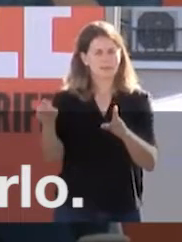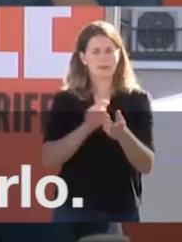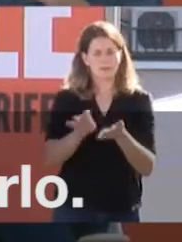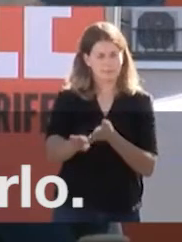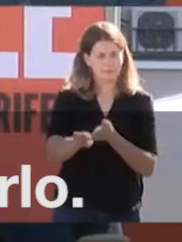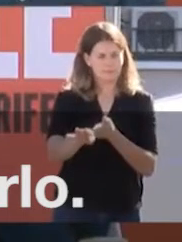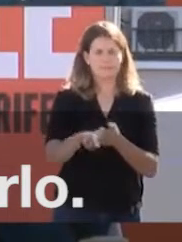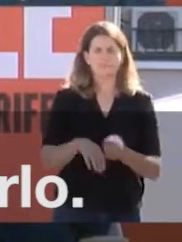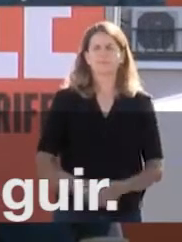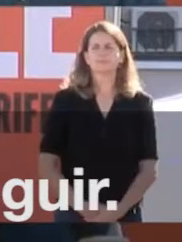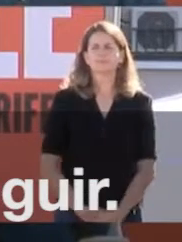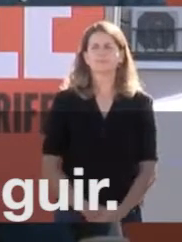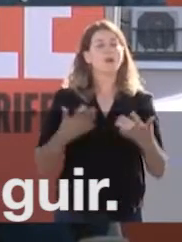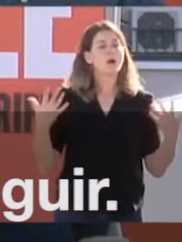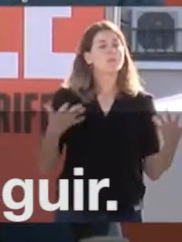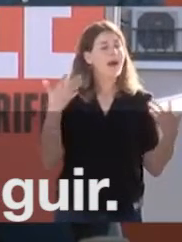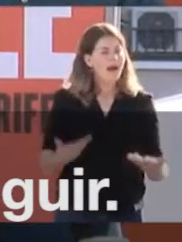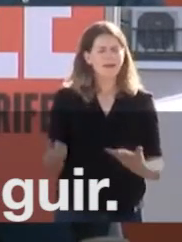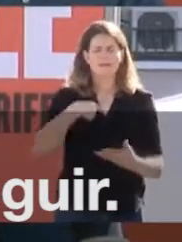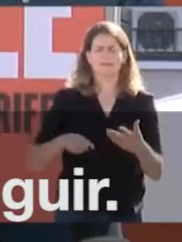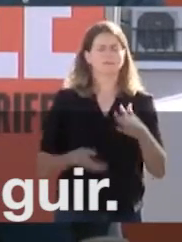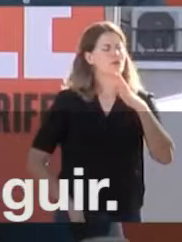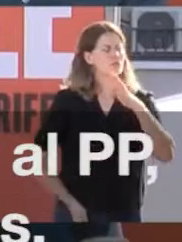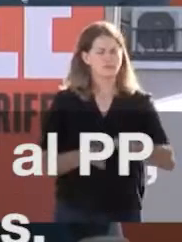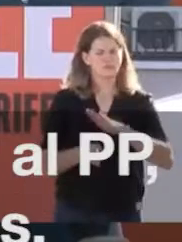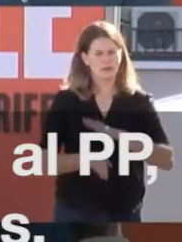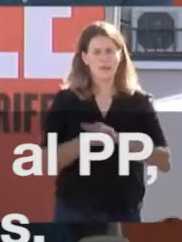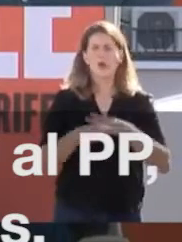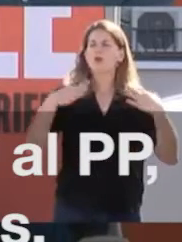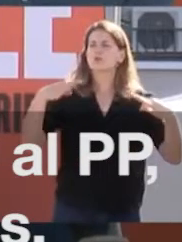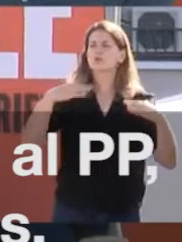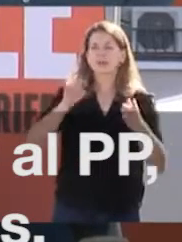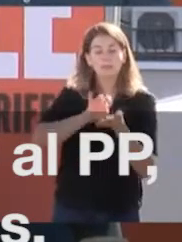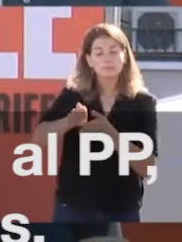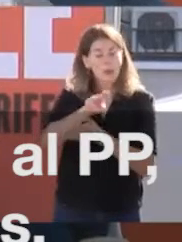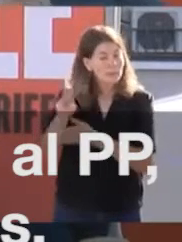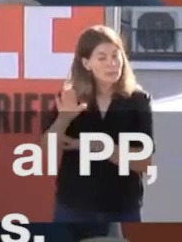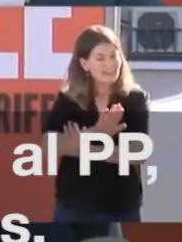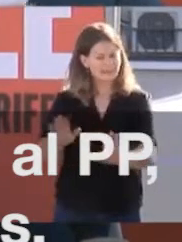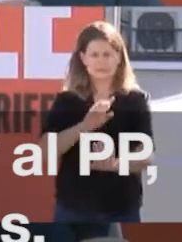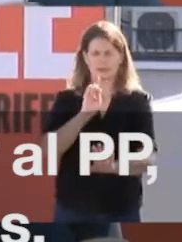i fer-lo fora. Però ara hem de seguir. Hem de seguir i no només es tractava de fer fora el Partit